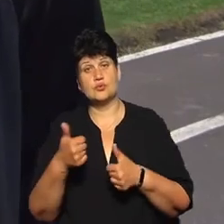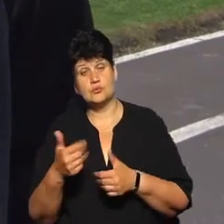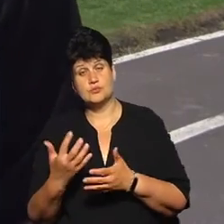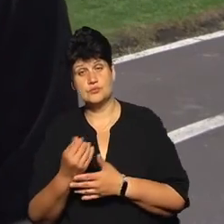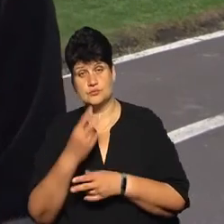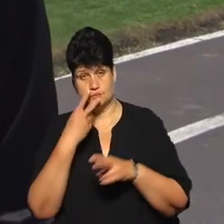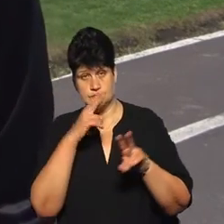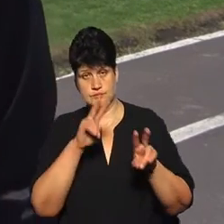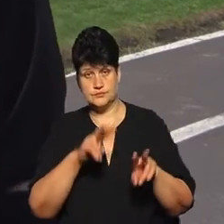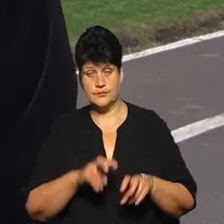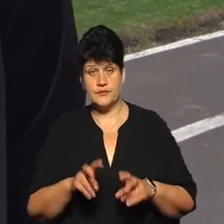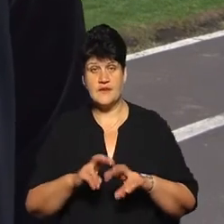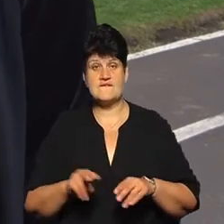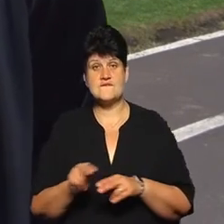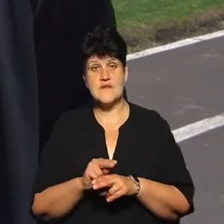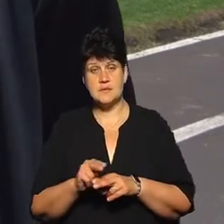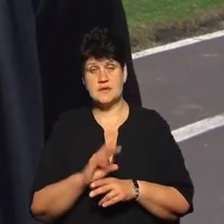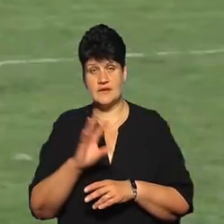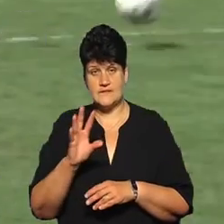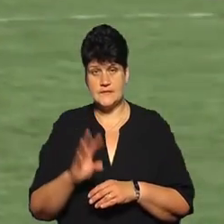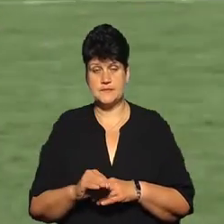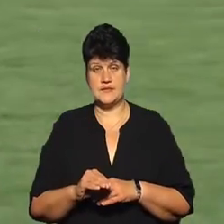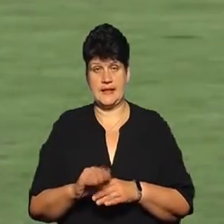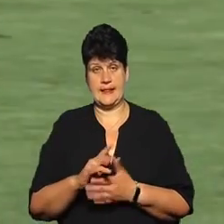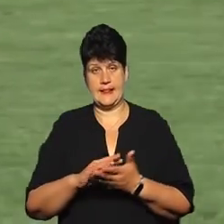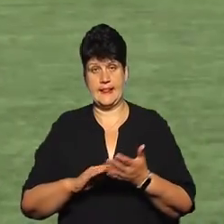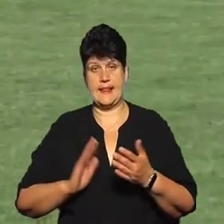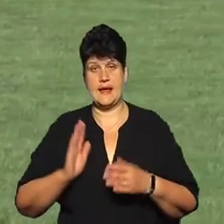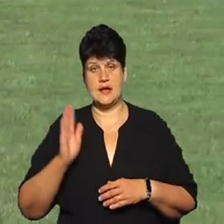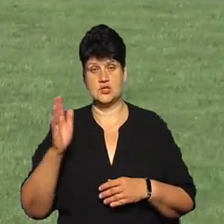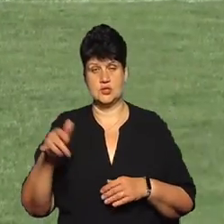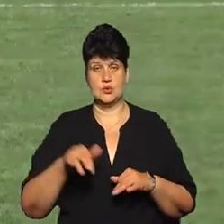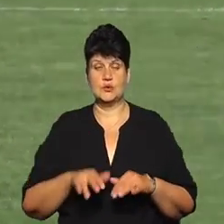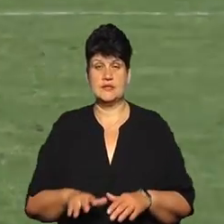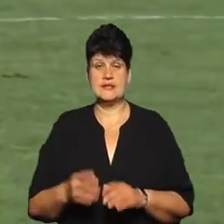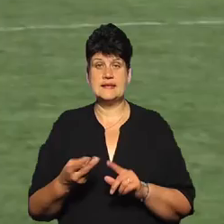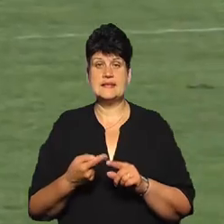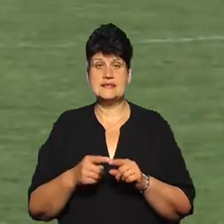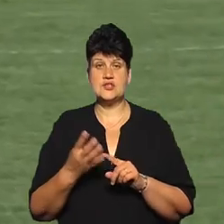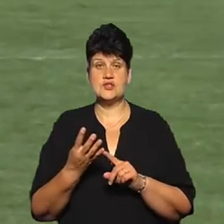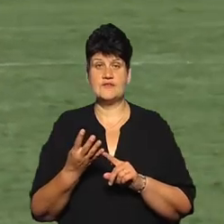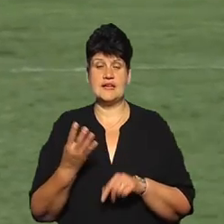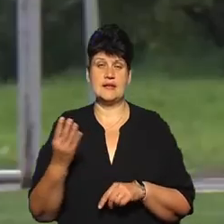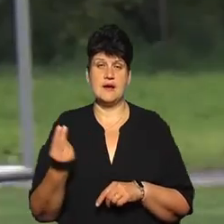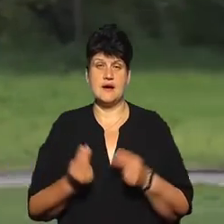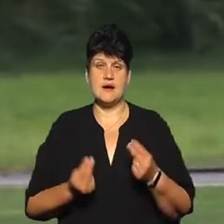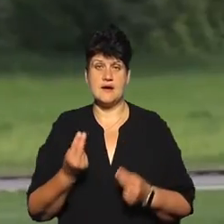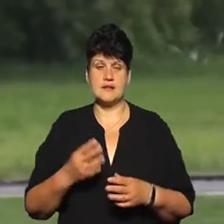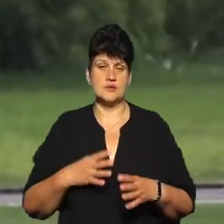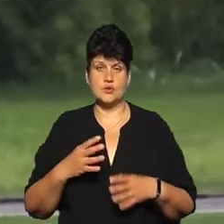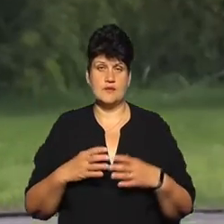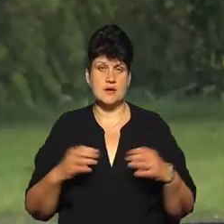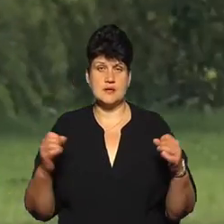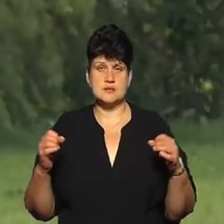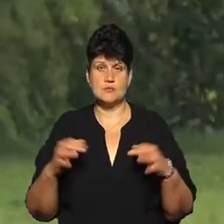хочемо виправитися і щось далі рухатися. Це четверта гра тернопільської Ниви під час тренувальних зборів, розповів